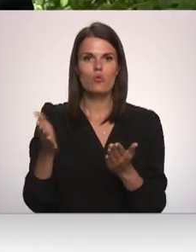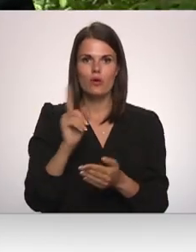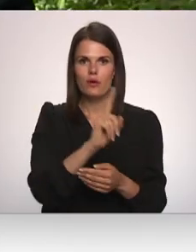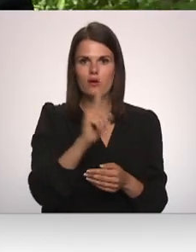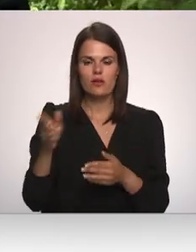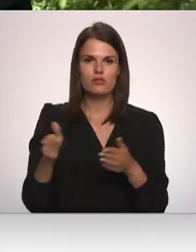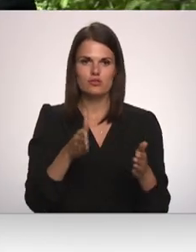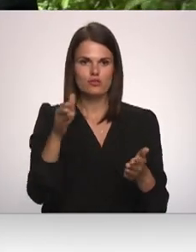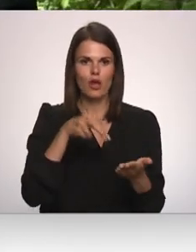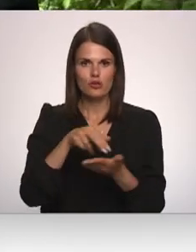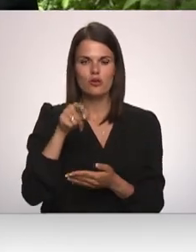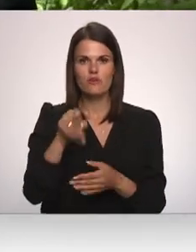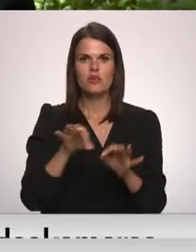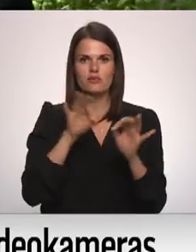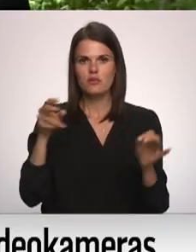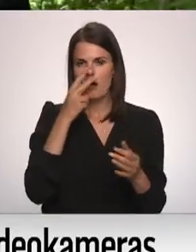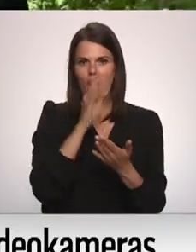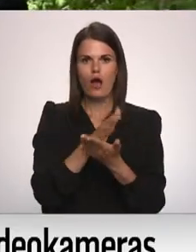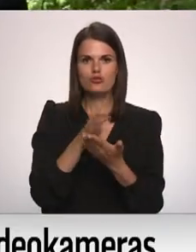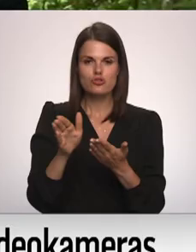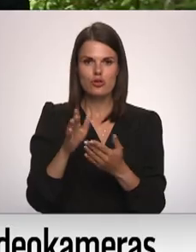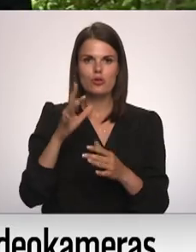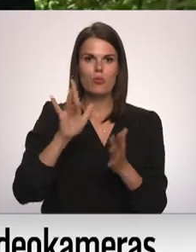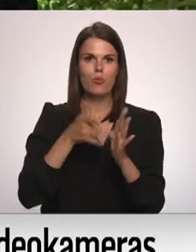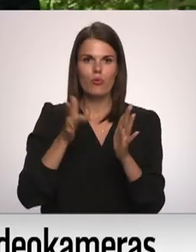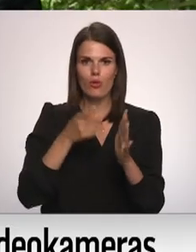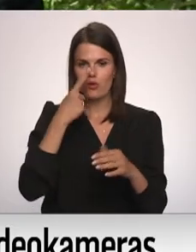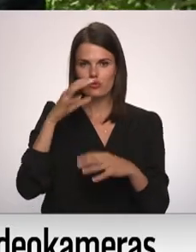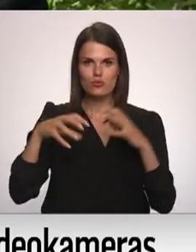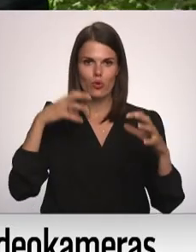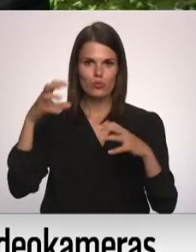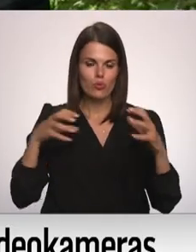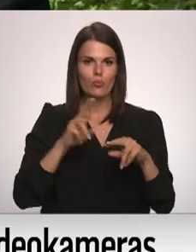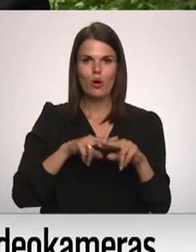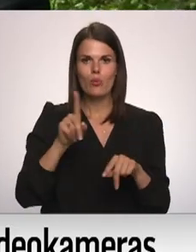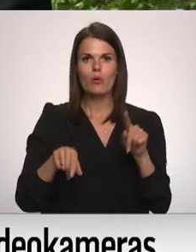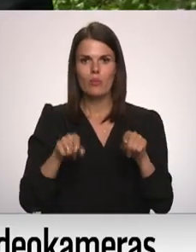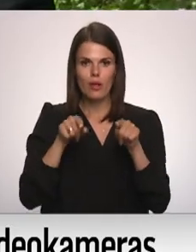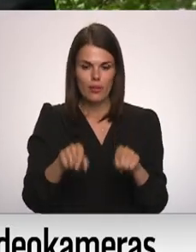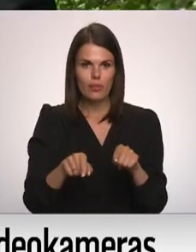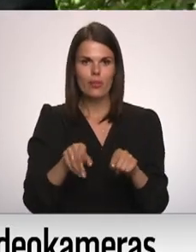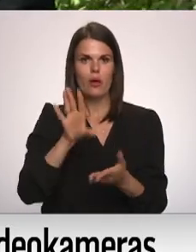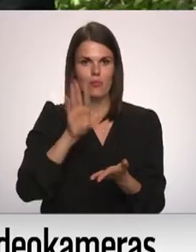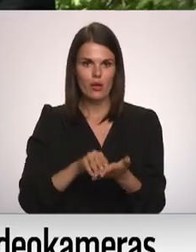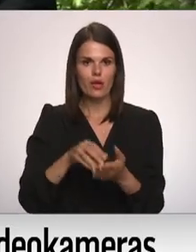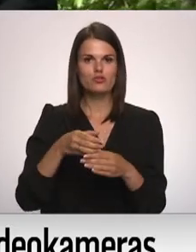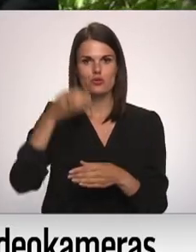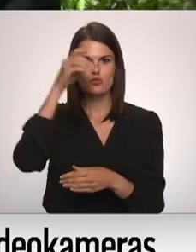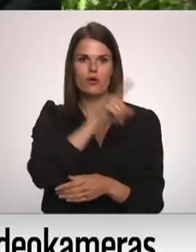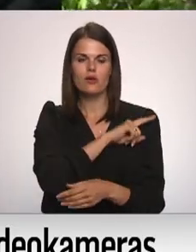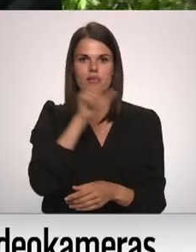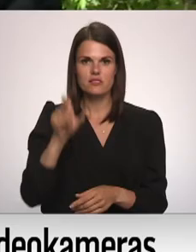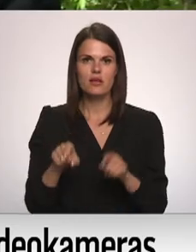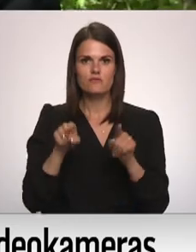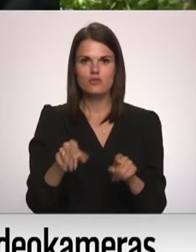iet. Viņi sāk atšķirt putekļus no dūmiem. Un pat ir tā, kad pieredzējis tornisargs, viņš pat